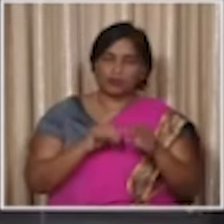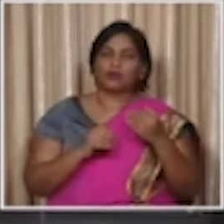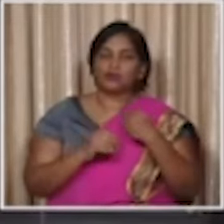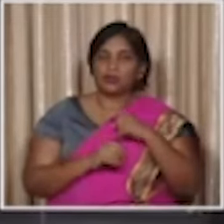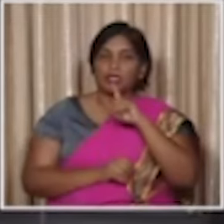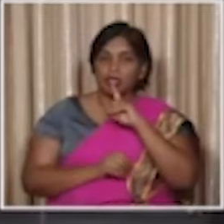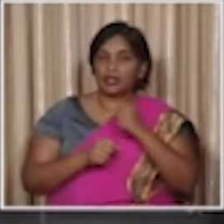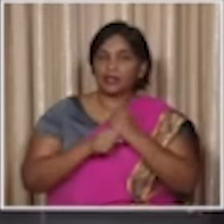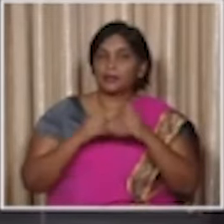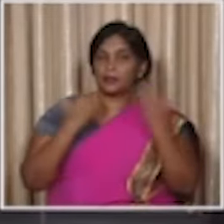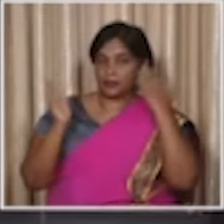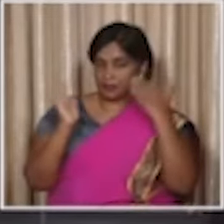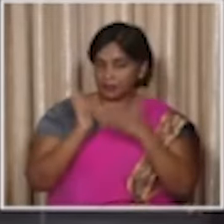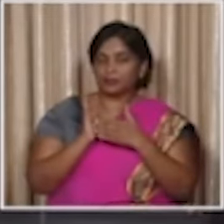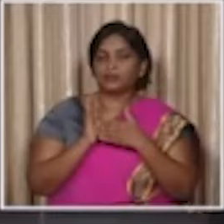අර කියපු ගැසට් නිවේදනේ